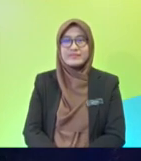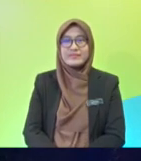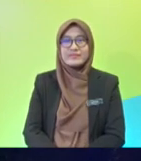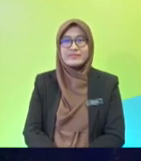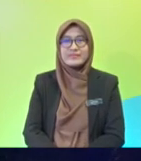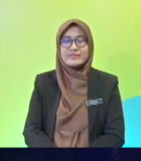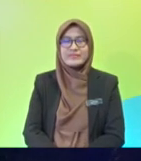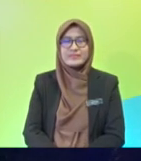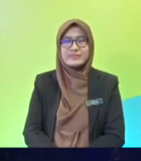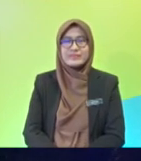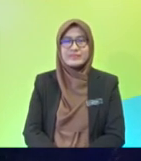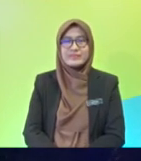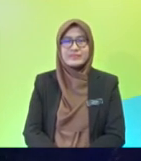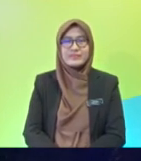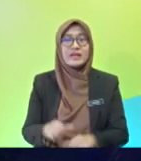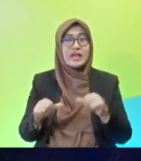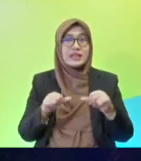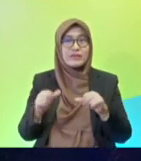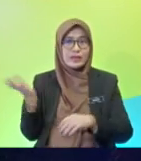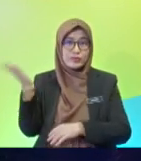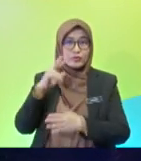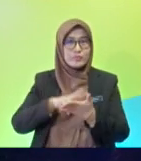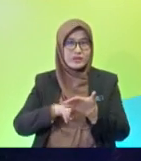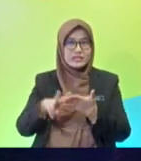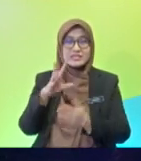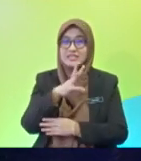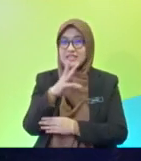Maaf activity jumpa